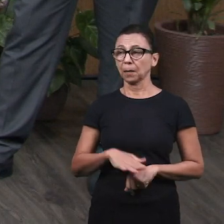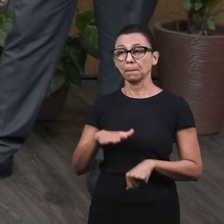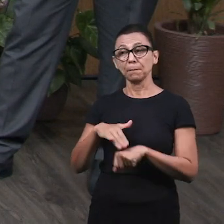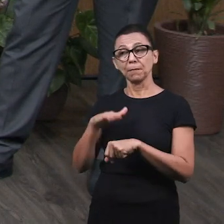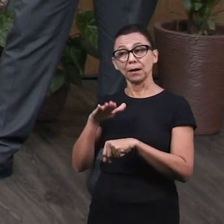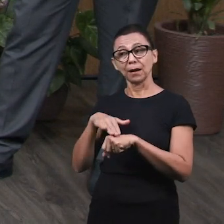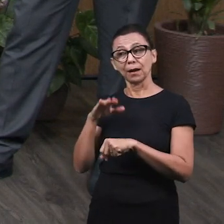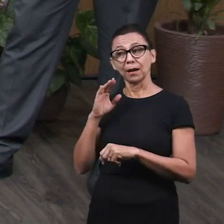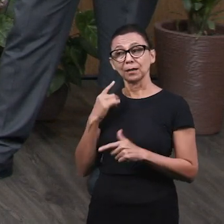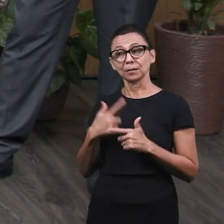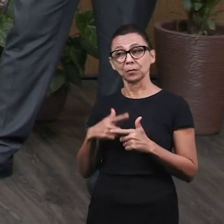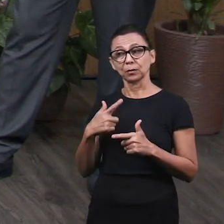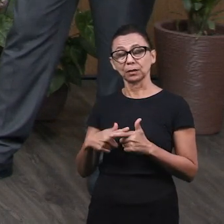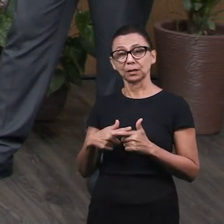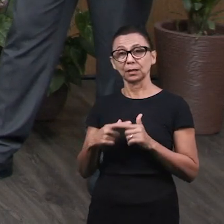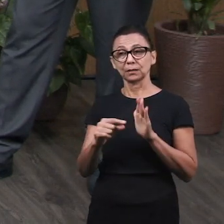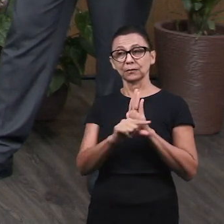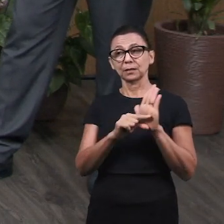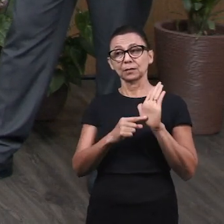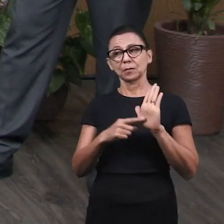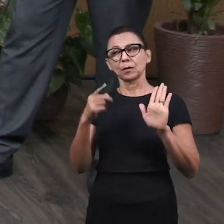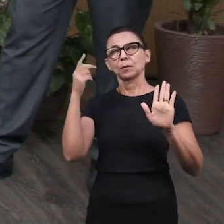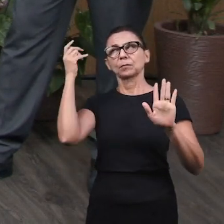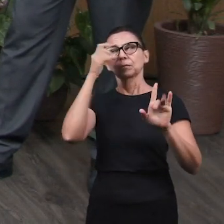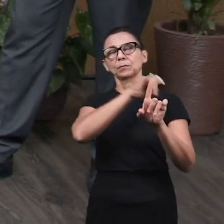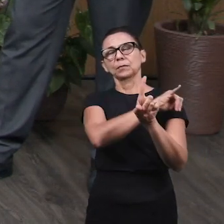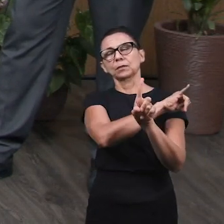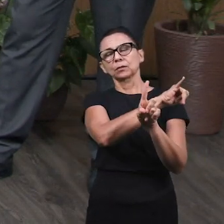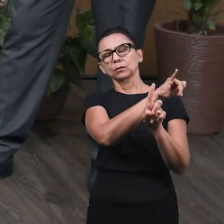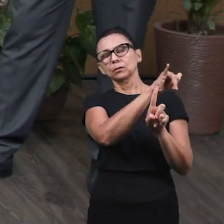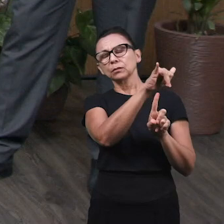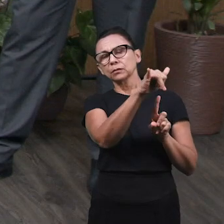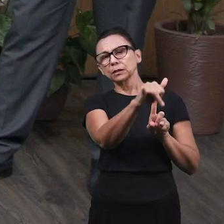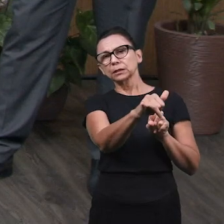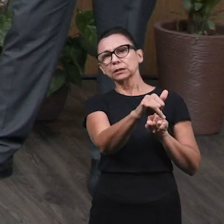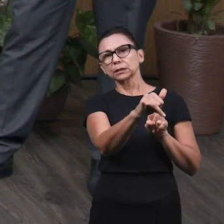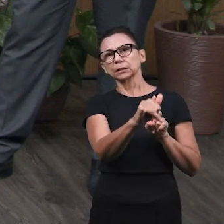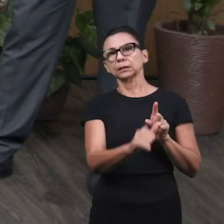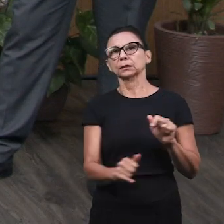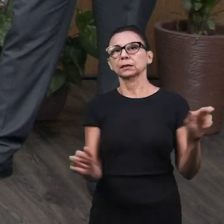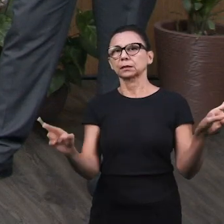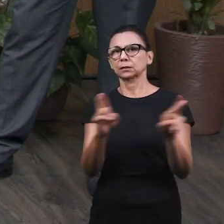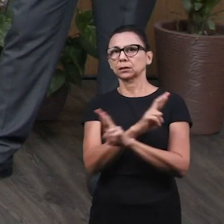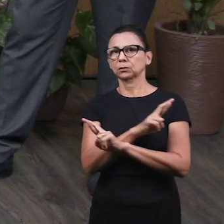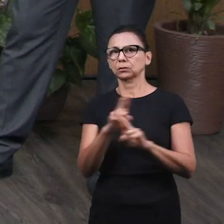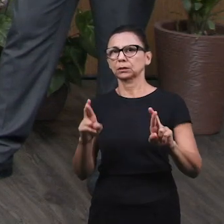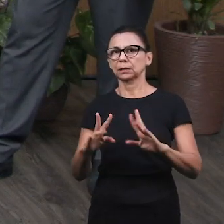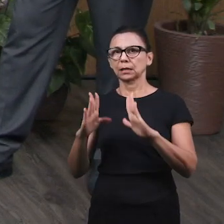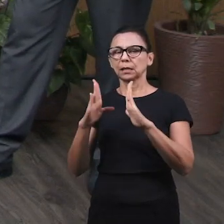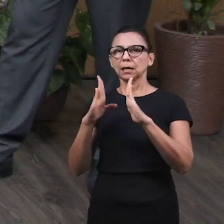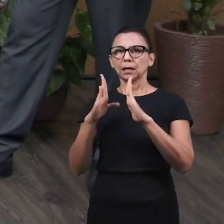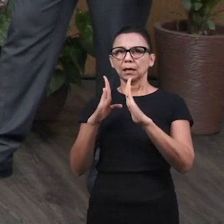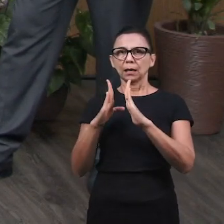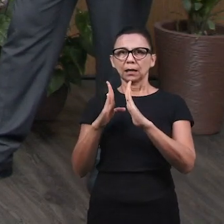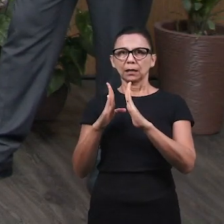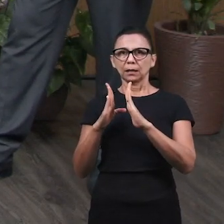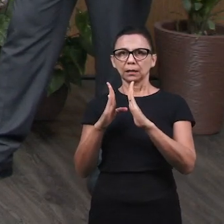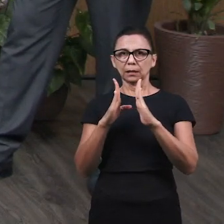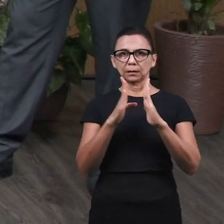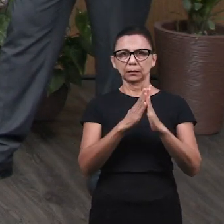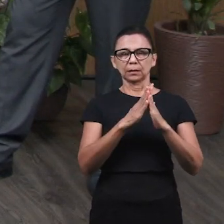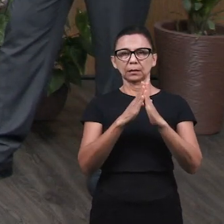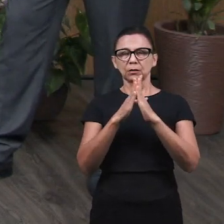ce verset nous apporte une prophétie qui concerne l'Église fidèle et les chrétiens